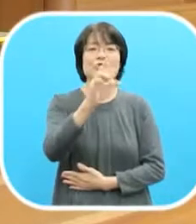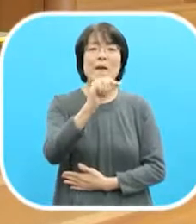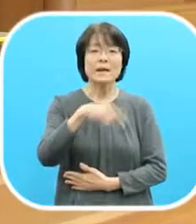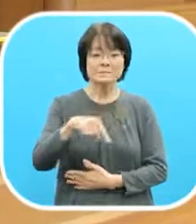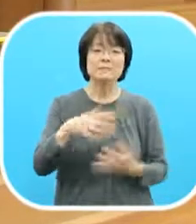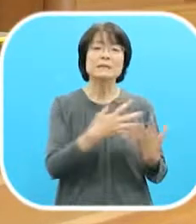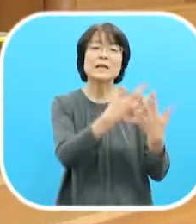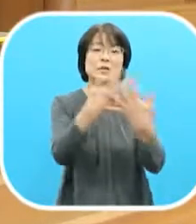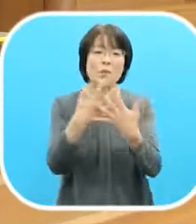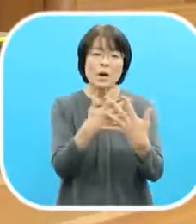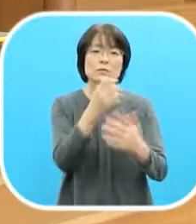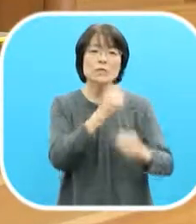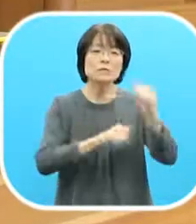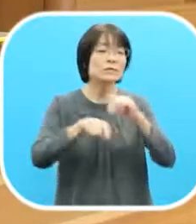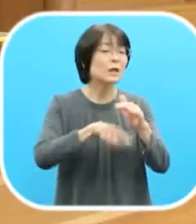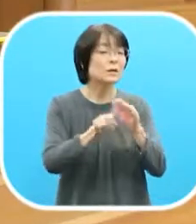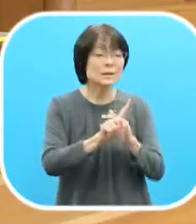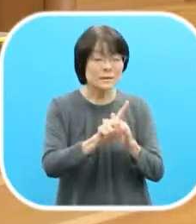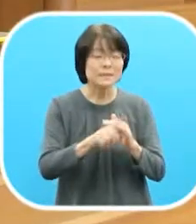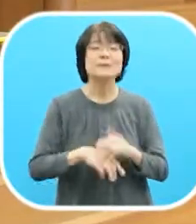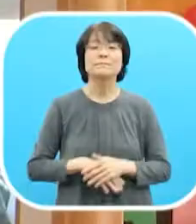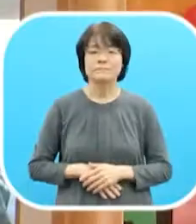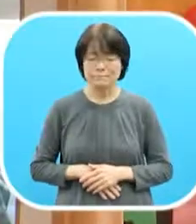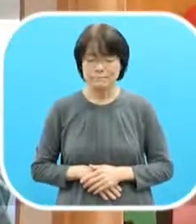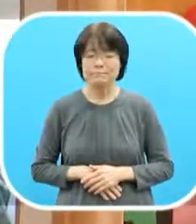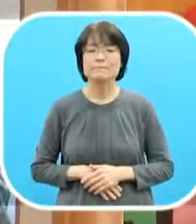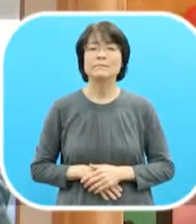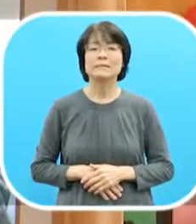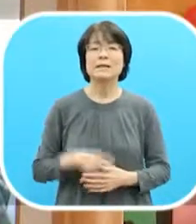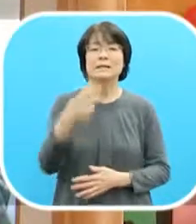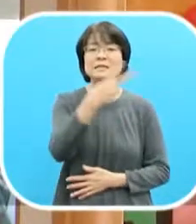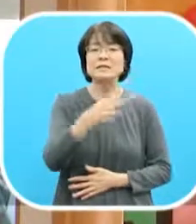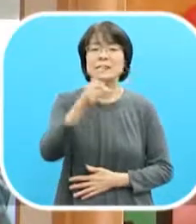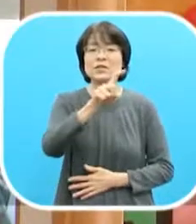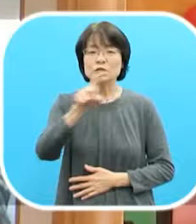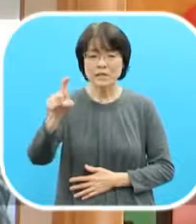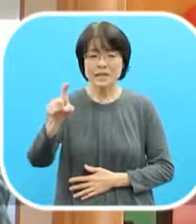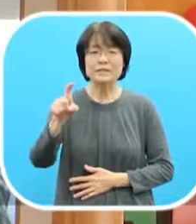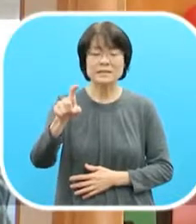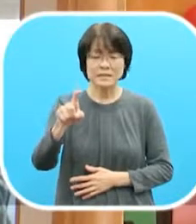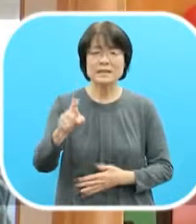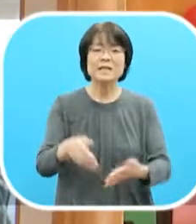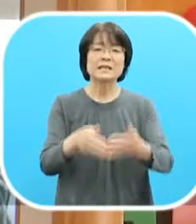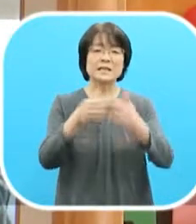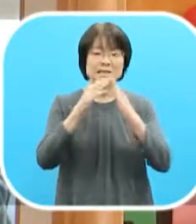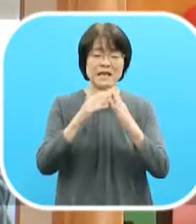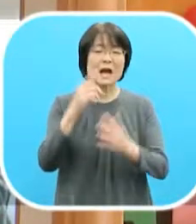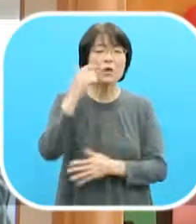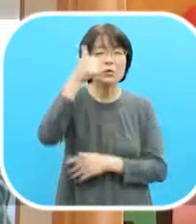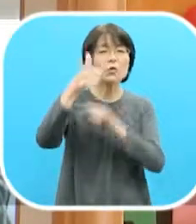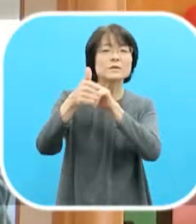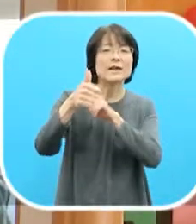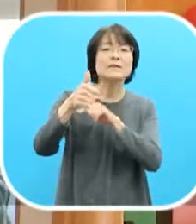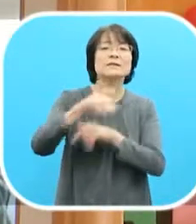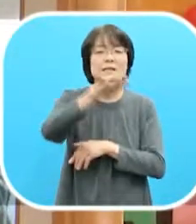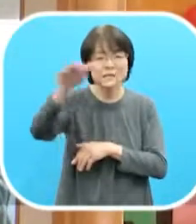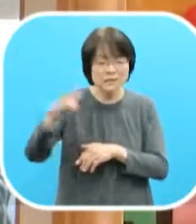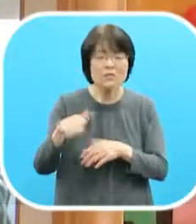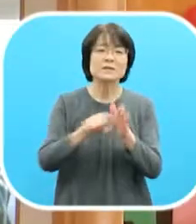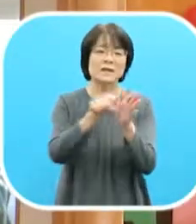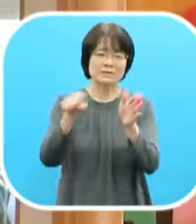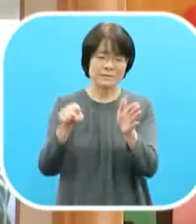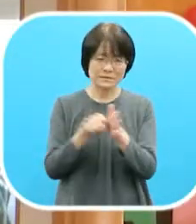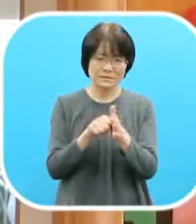ークというのはどのような活動をされているんですか？ はい、秋田イクメンネットワークは2010年にできたパパサークルなんですけれども